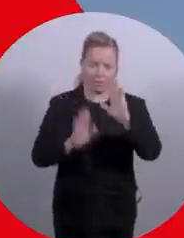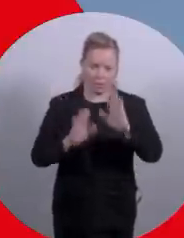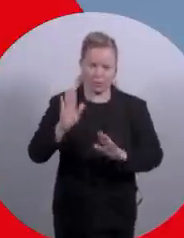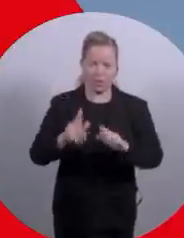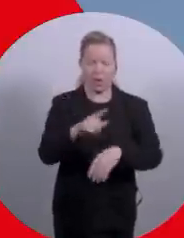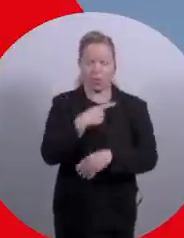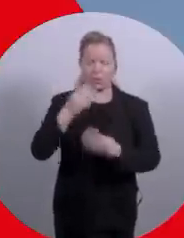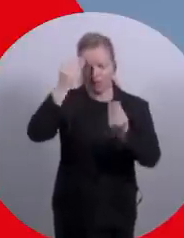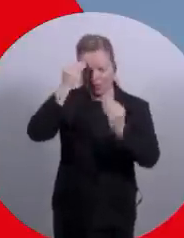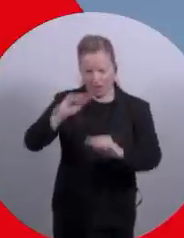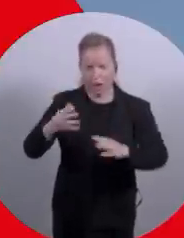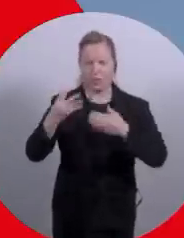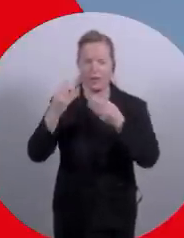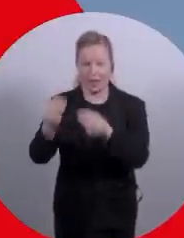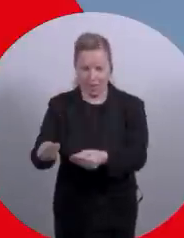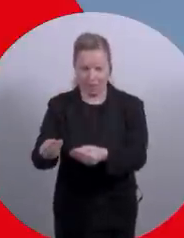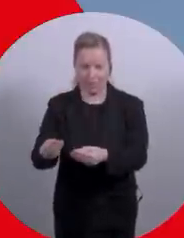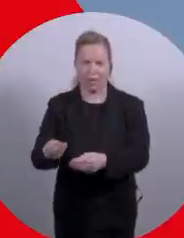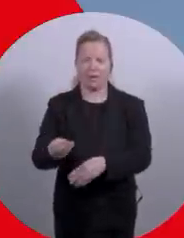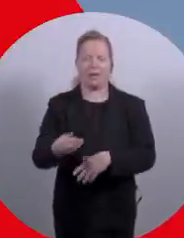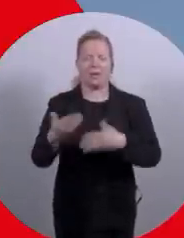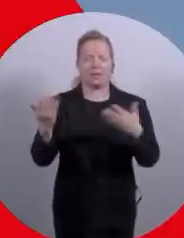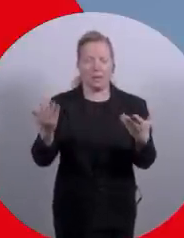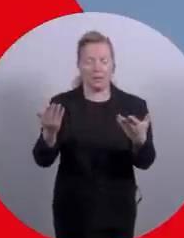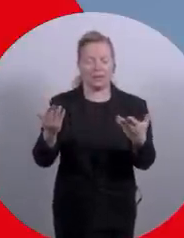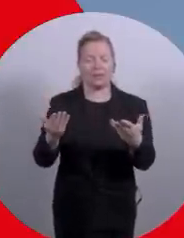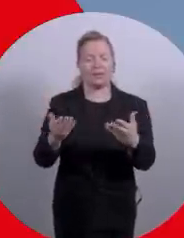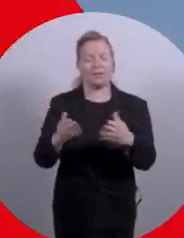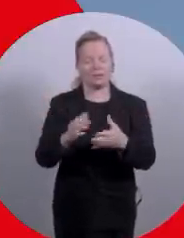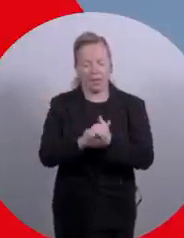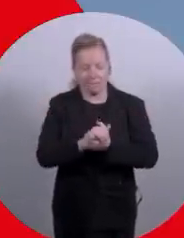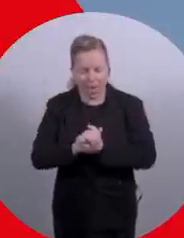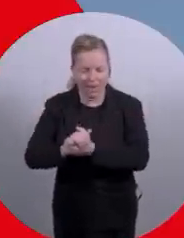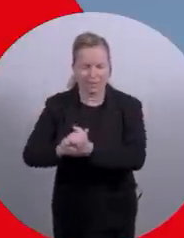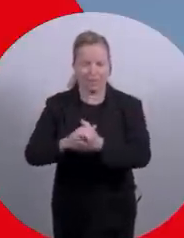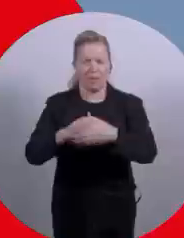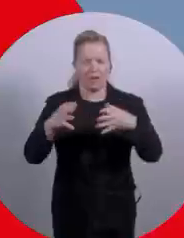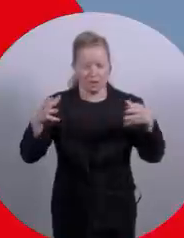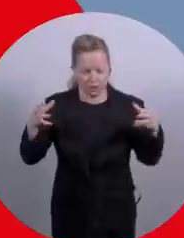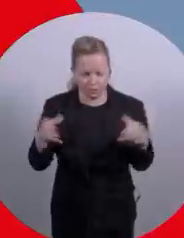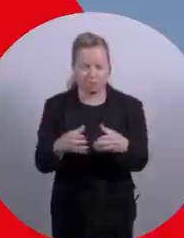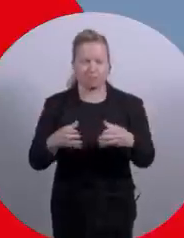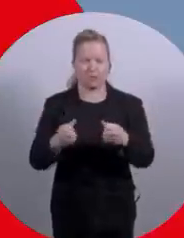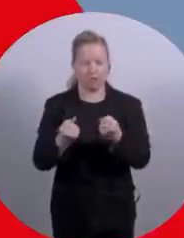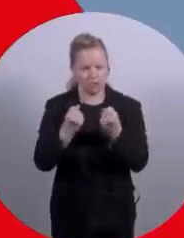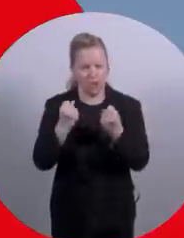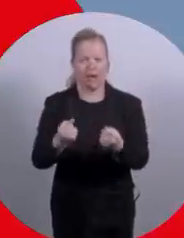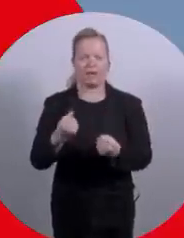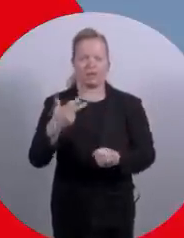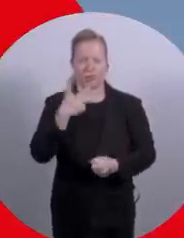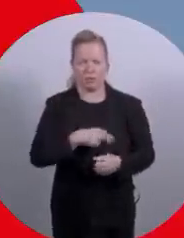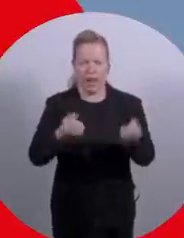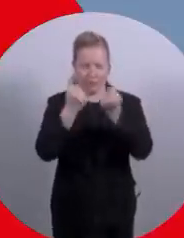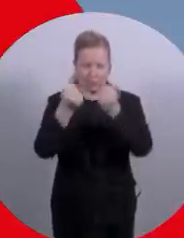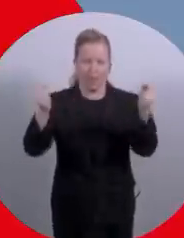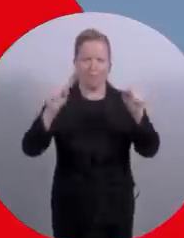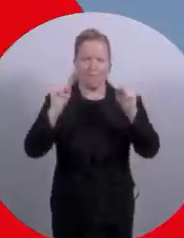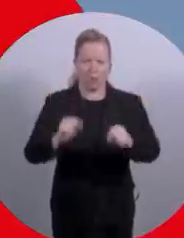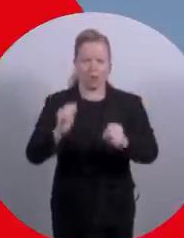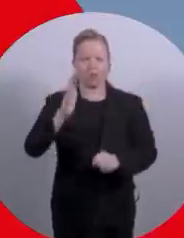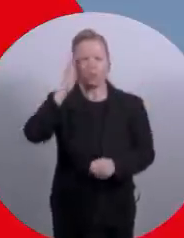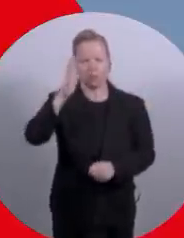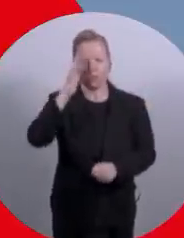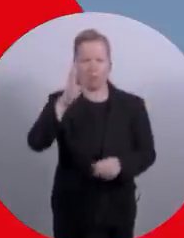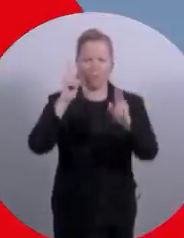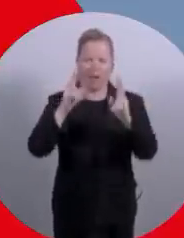damit das passiert was man heute erleben eine starke geeinte Sozialdemokratie die in der Lage ist auch in Zukunft wieder wollen zu gewinnen ein